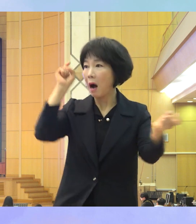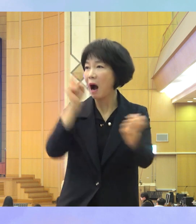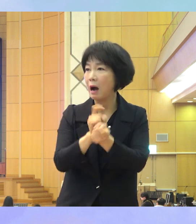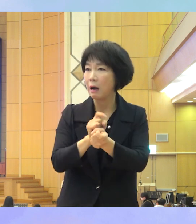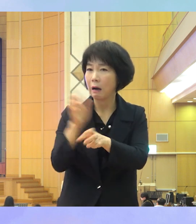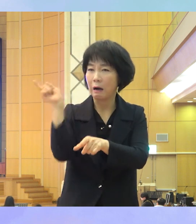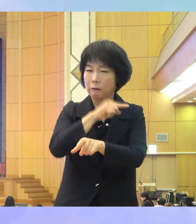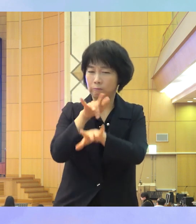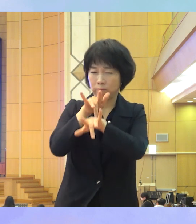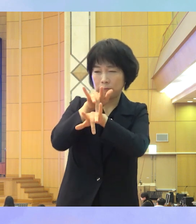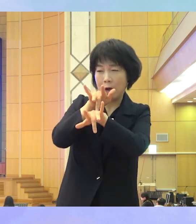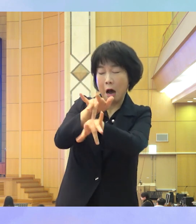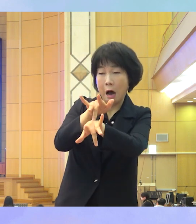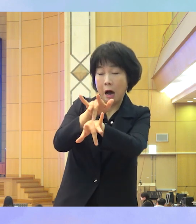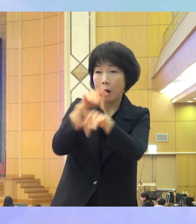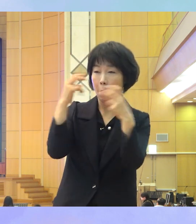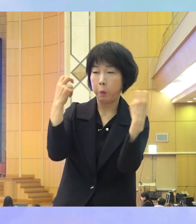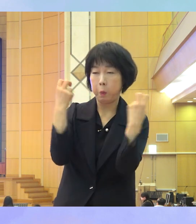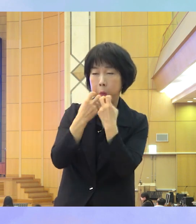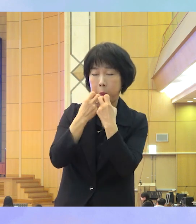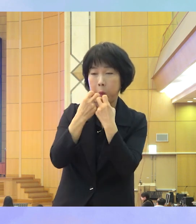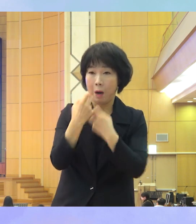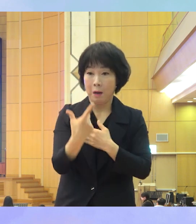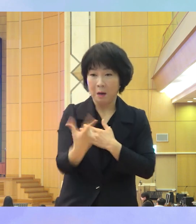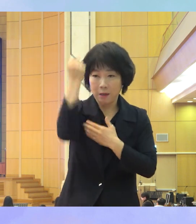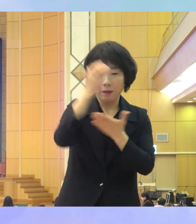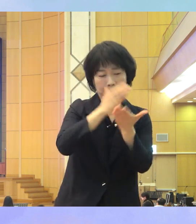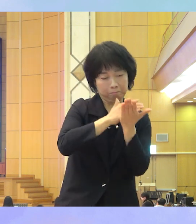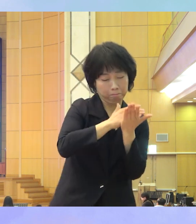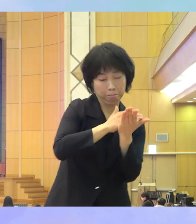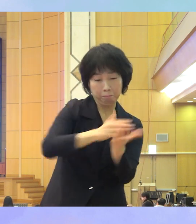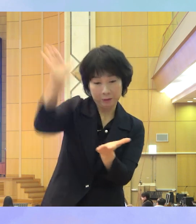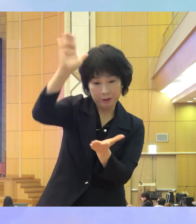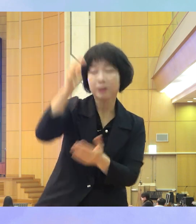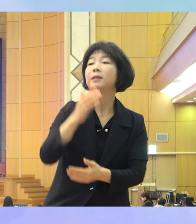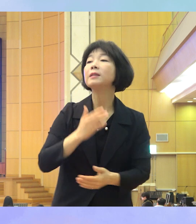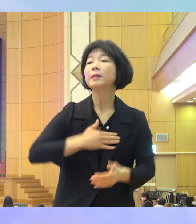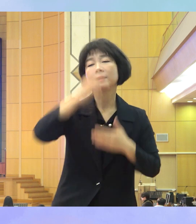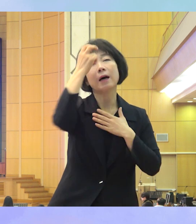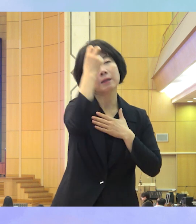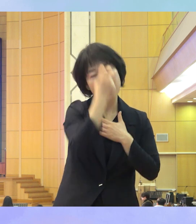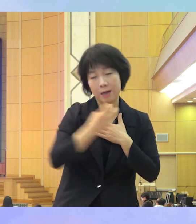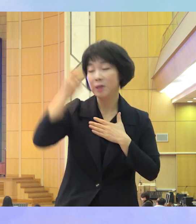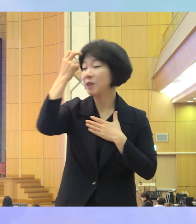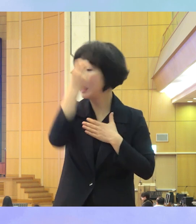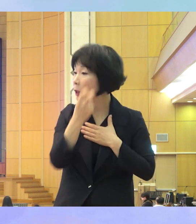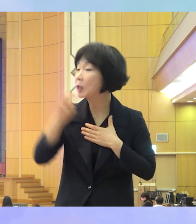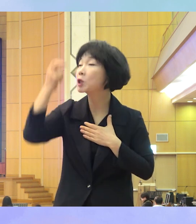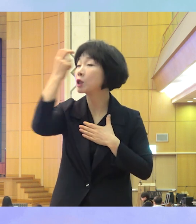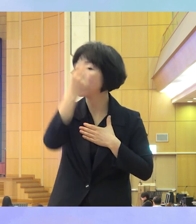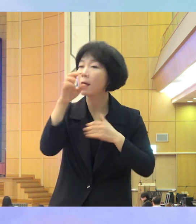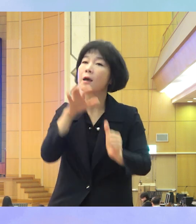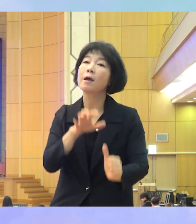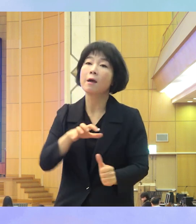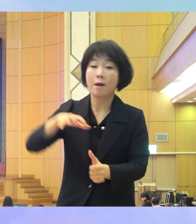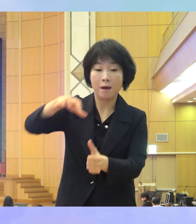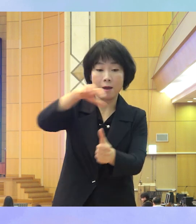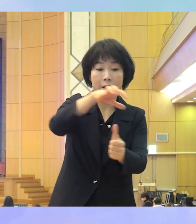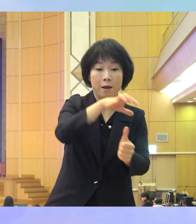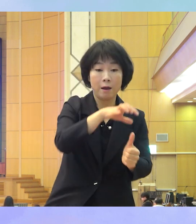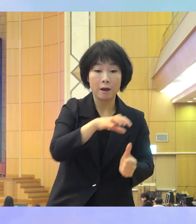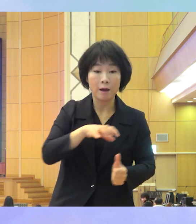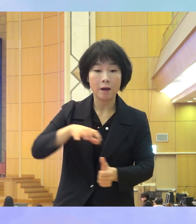시험을 당할 때에 악마의 개교를 즉시 물리치사 날